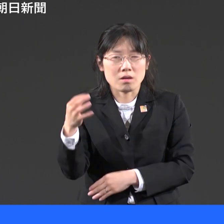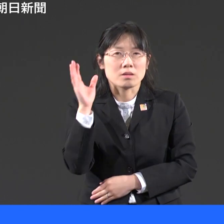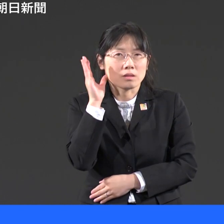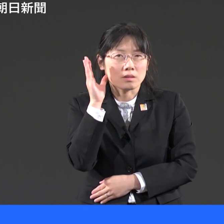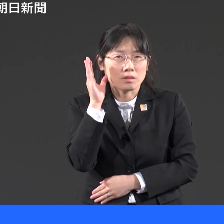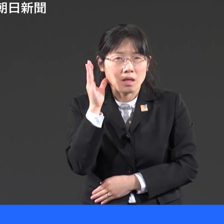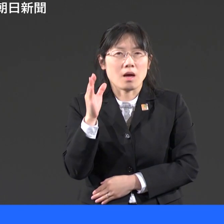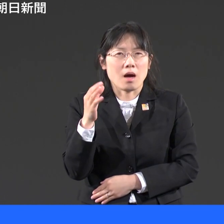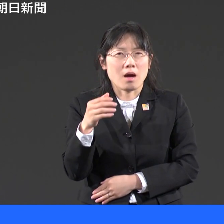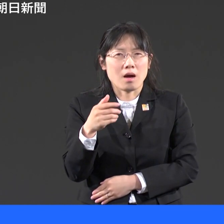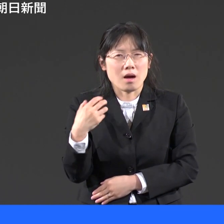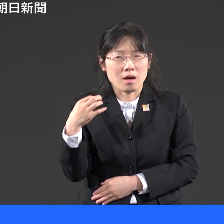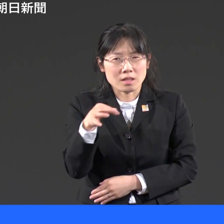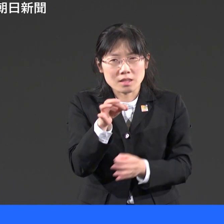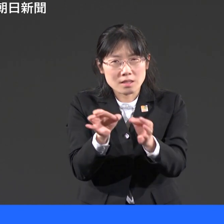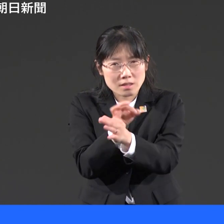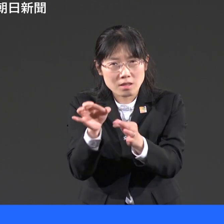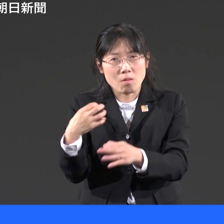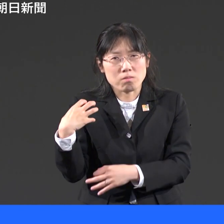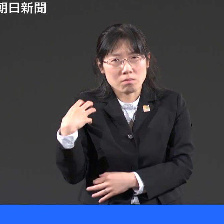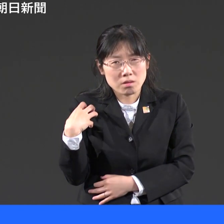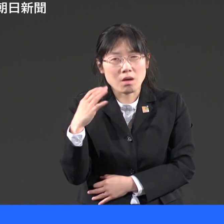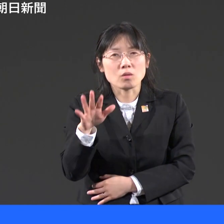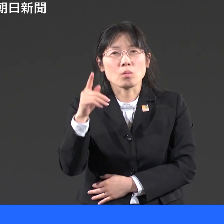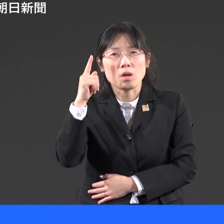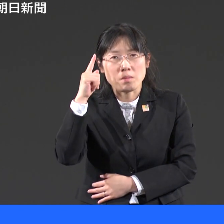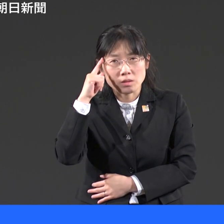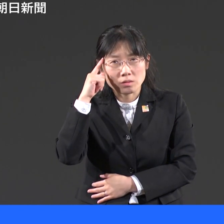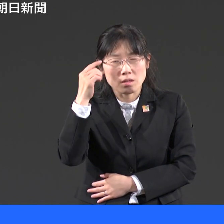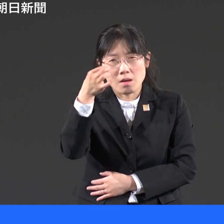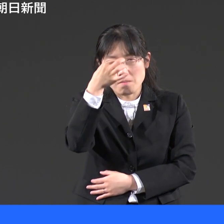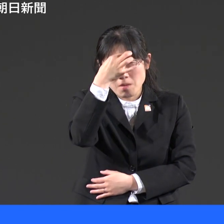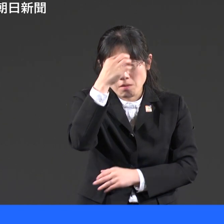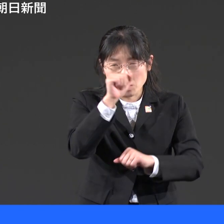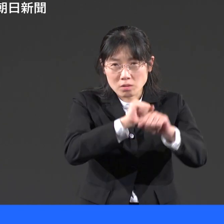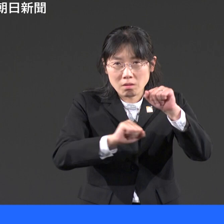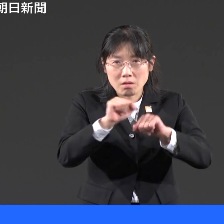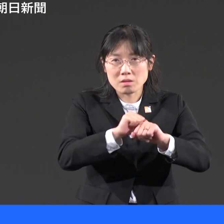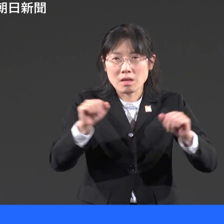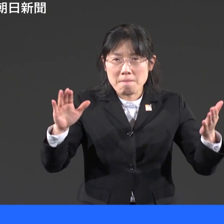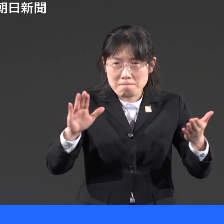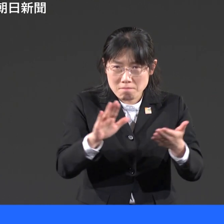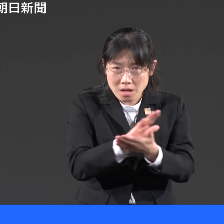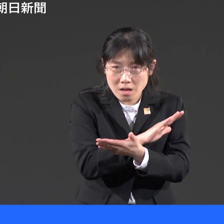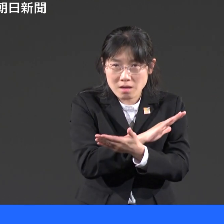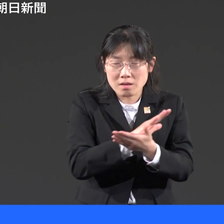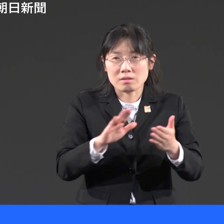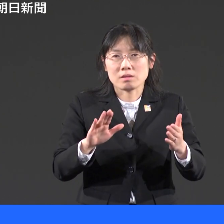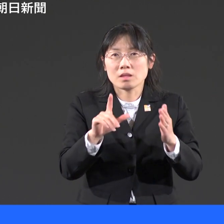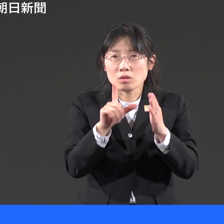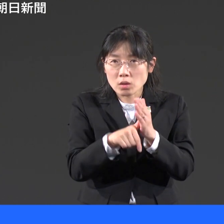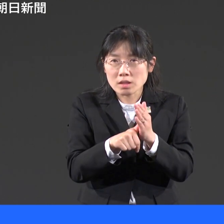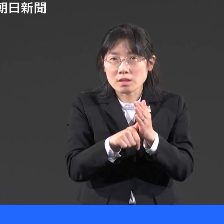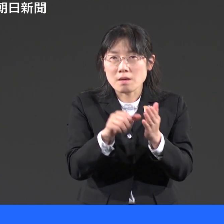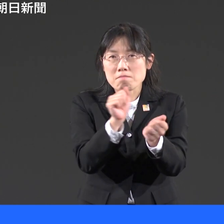かかっているかと思いますが、はい、今後迷惑行為がもう完全になくなったという段階でもう解除に踏み切るという、 理想はそうだというふうに